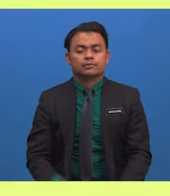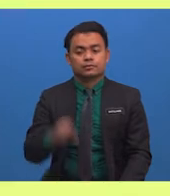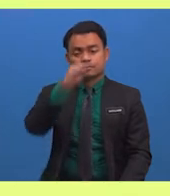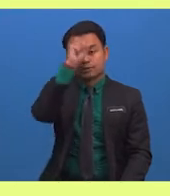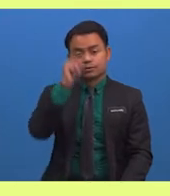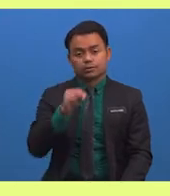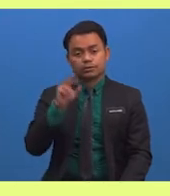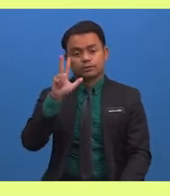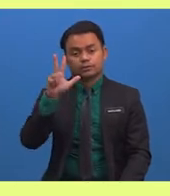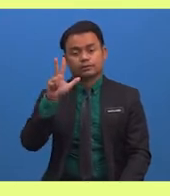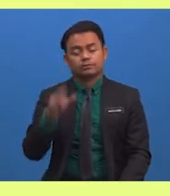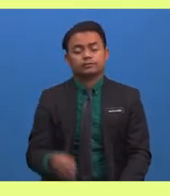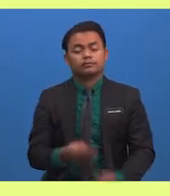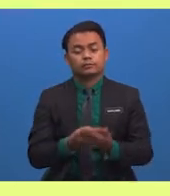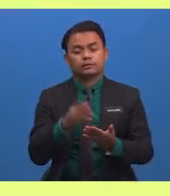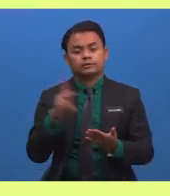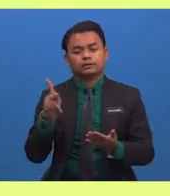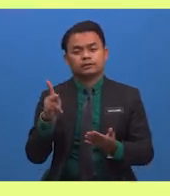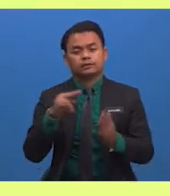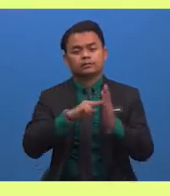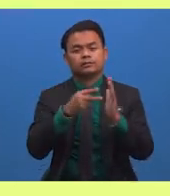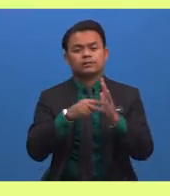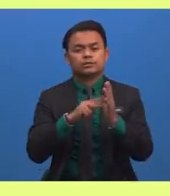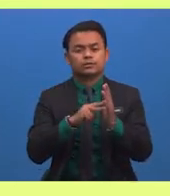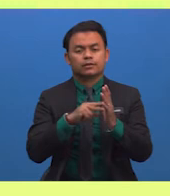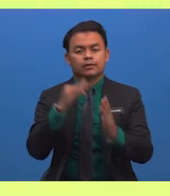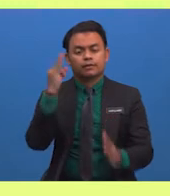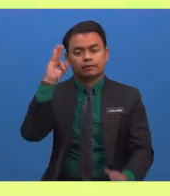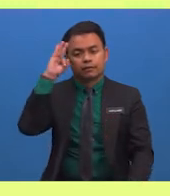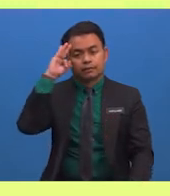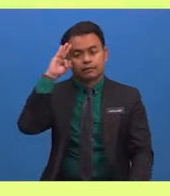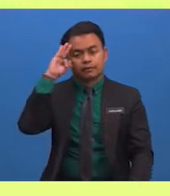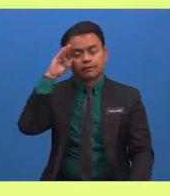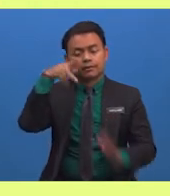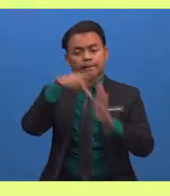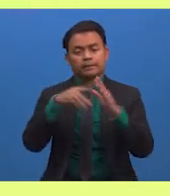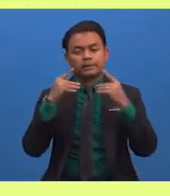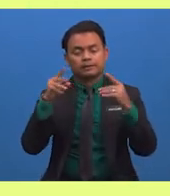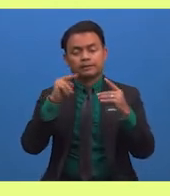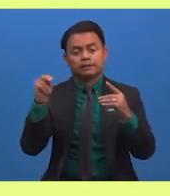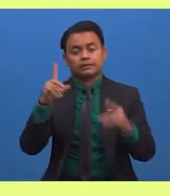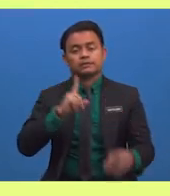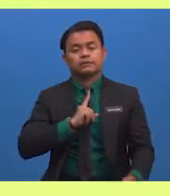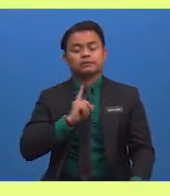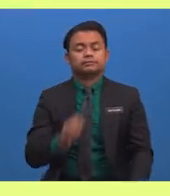Soalan ketiga, berikan maksud falsafah pendidikan Islam.